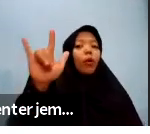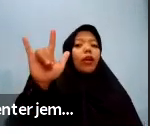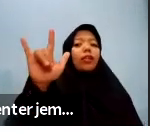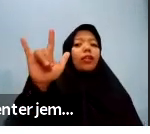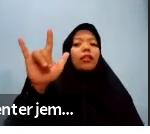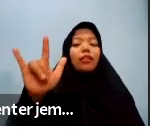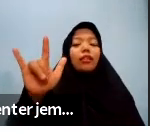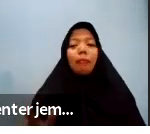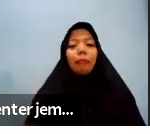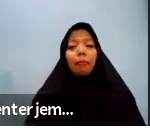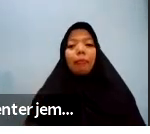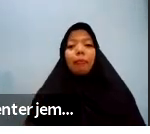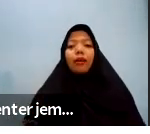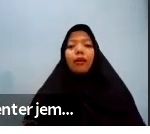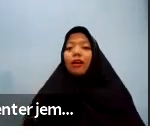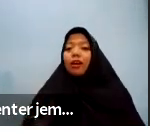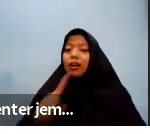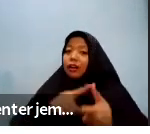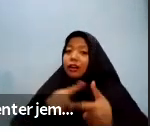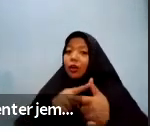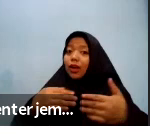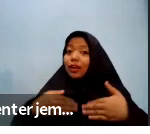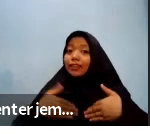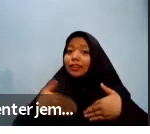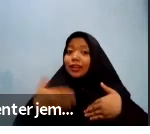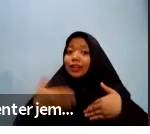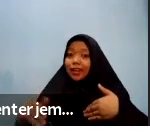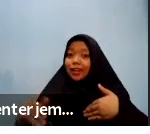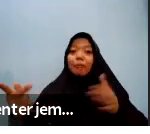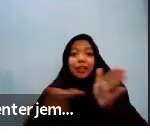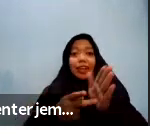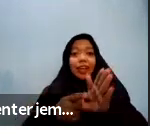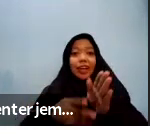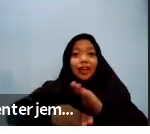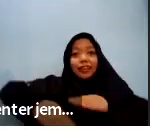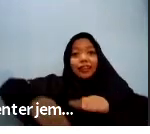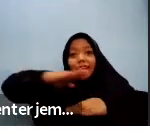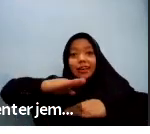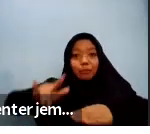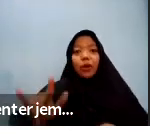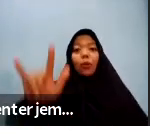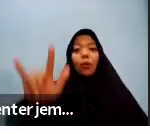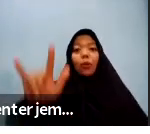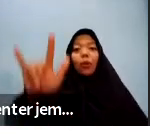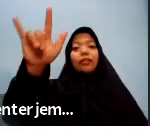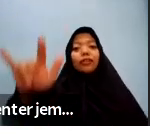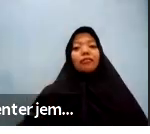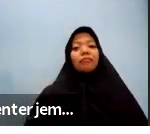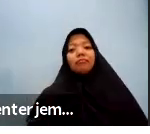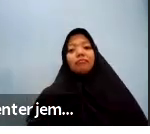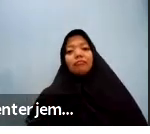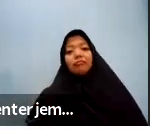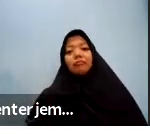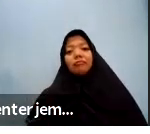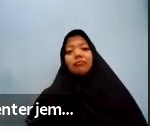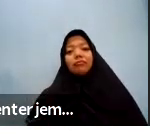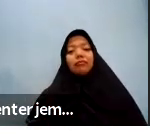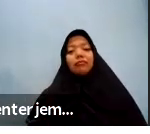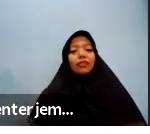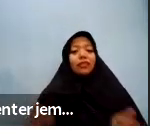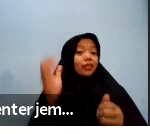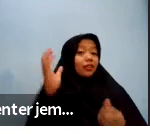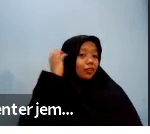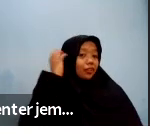atau ada yang sudah pernah naik pesawat nah dengarkan baik-baik ya